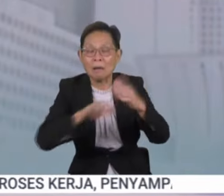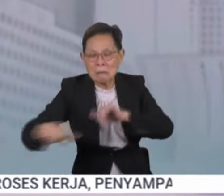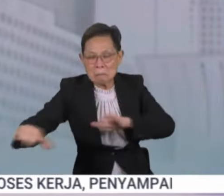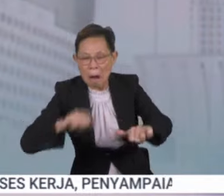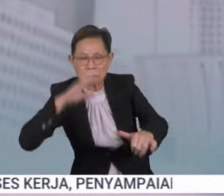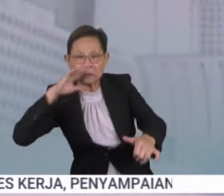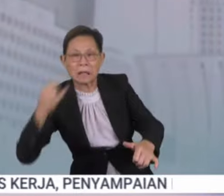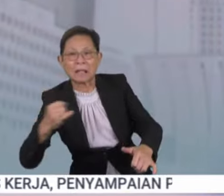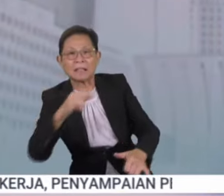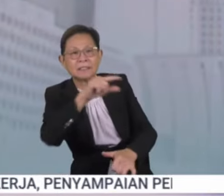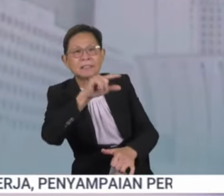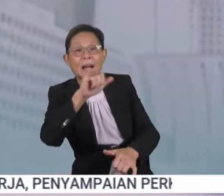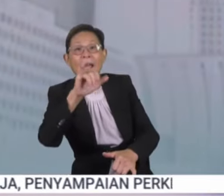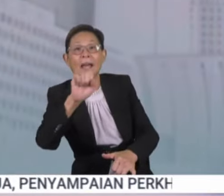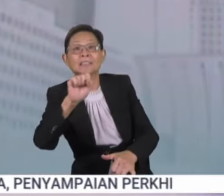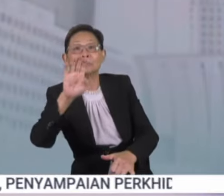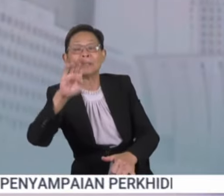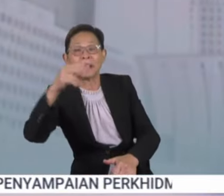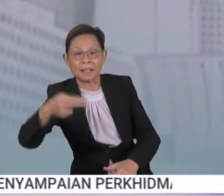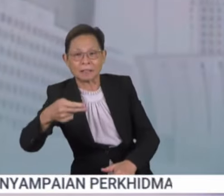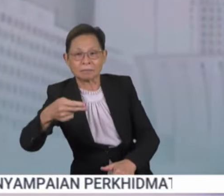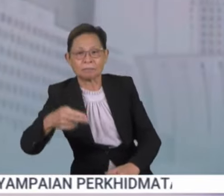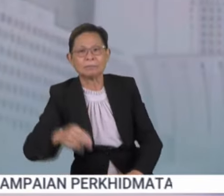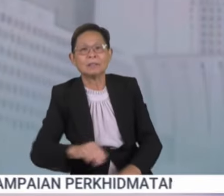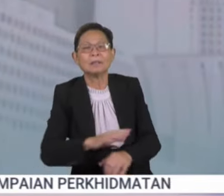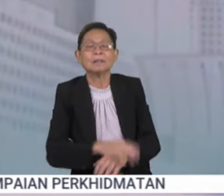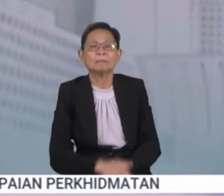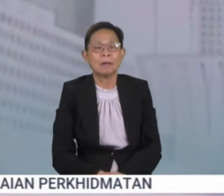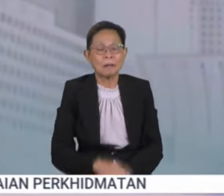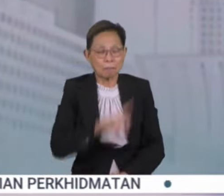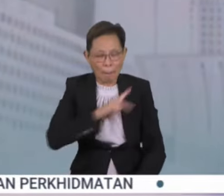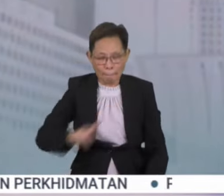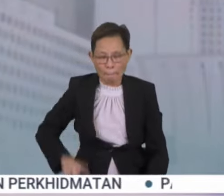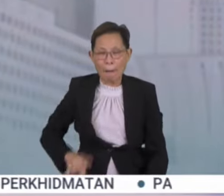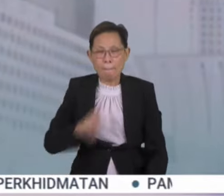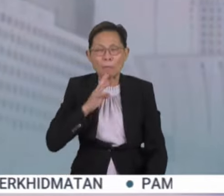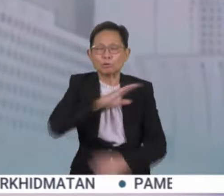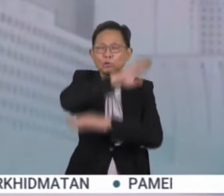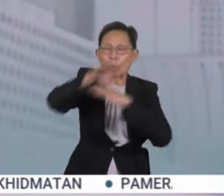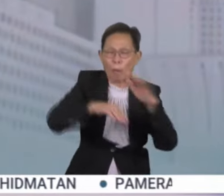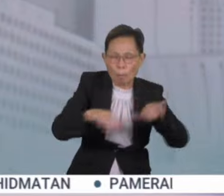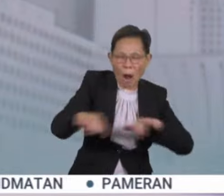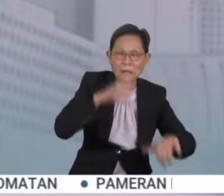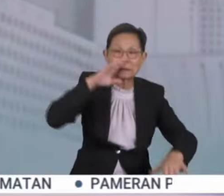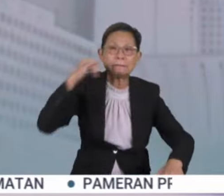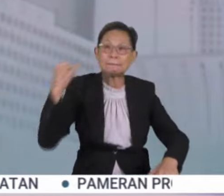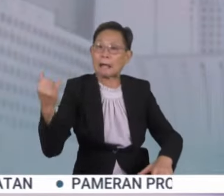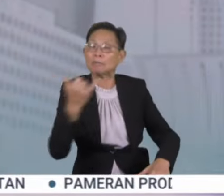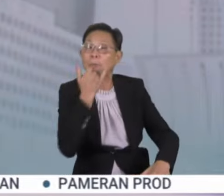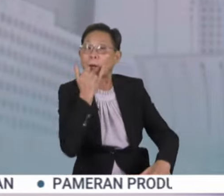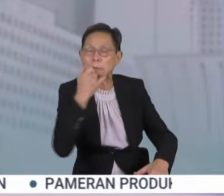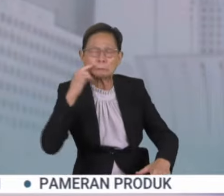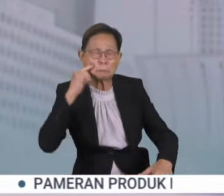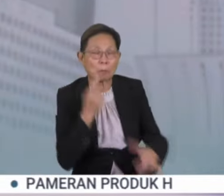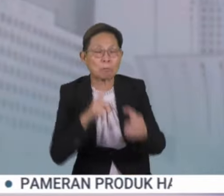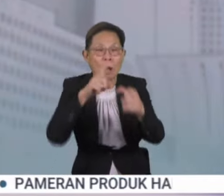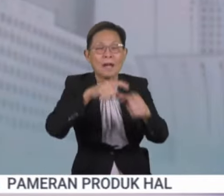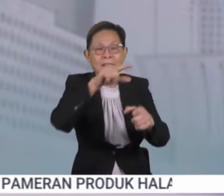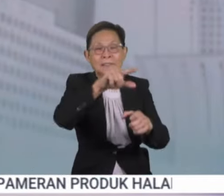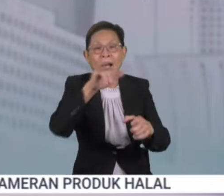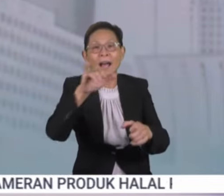kegiatan jenayah oleh GISBH rangkaiannya. Baginda bertitah, semua perbuatan jenayah serius yang dikaitkan